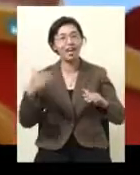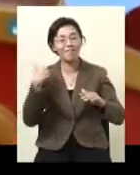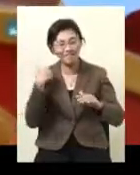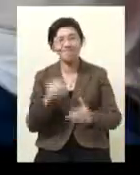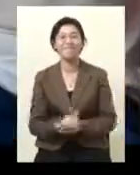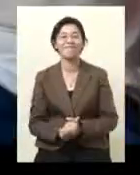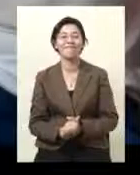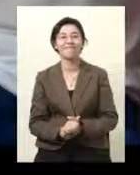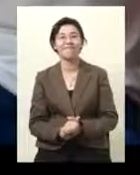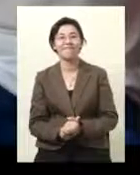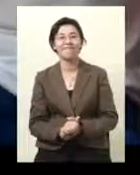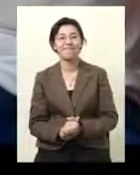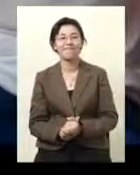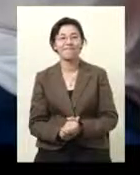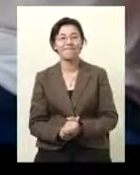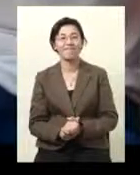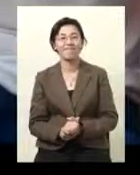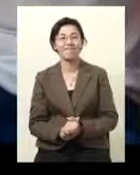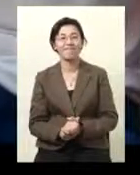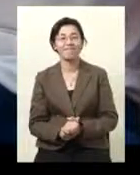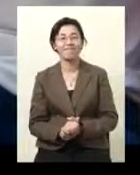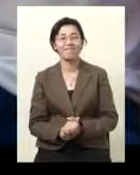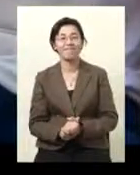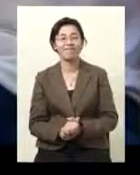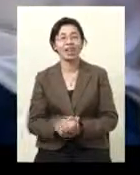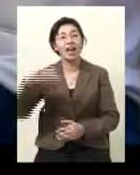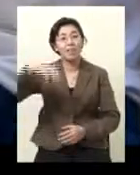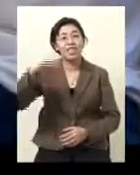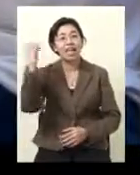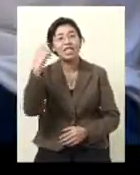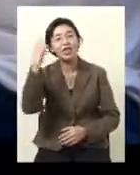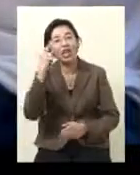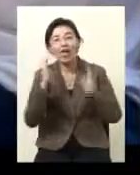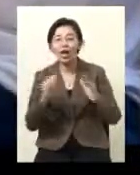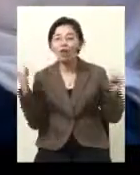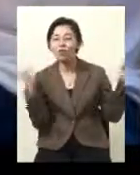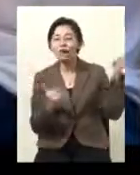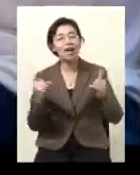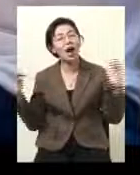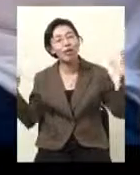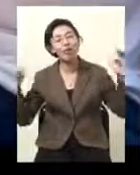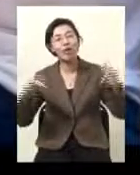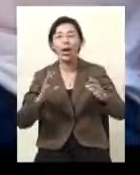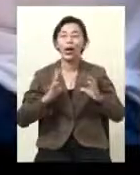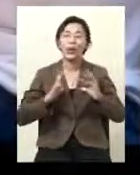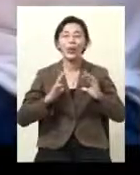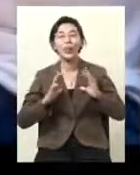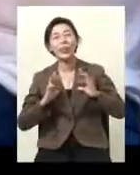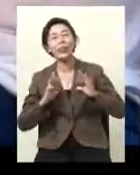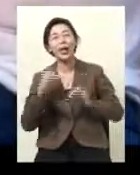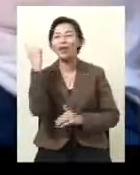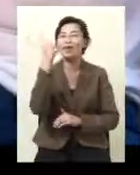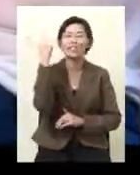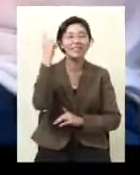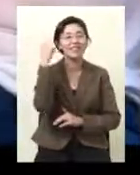ครับ นั้นก็กลายเป็นคล้ายๆกับสถานที่พักผ่อนหย่อนใจของคนที่มา